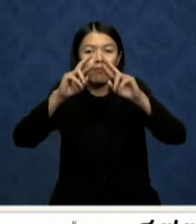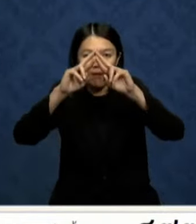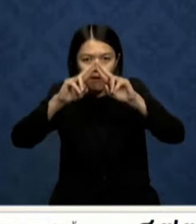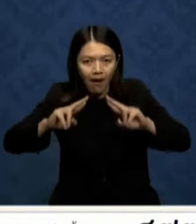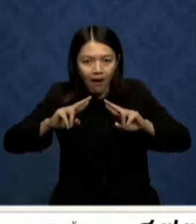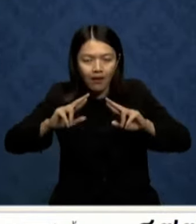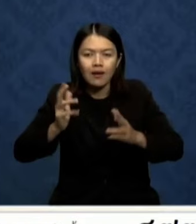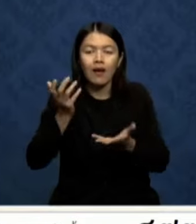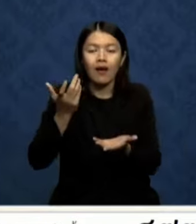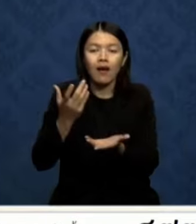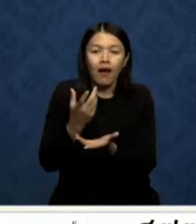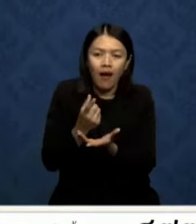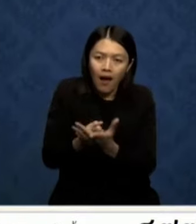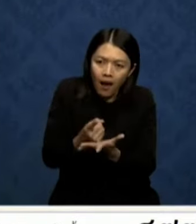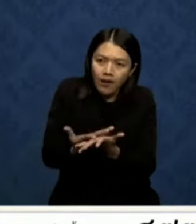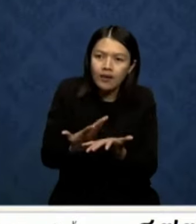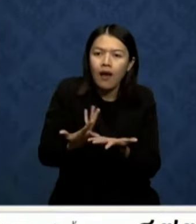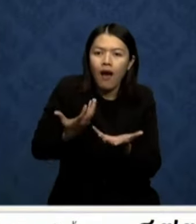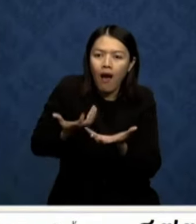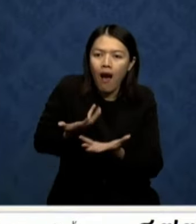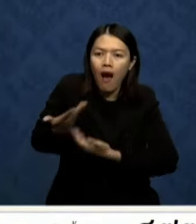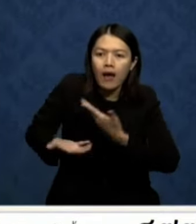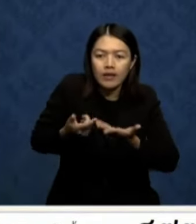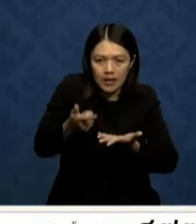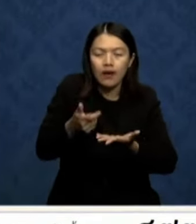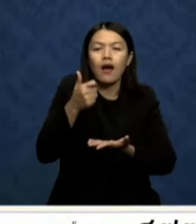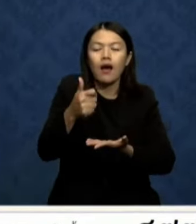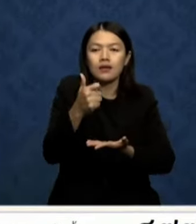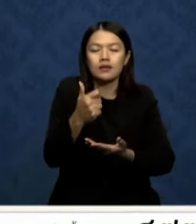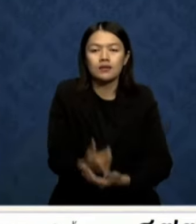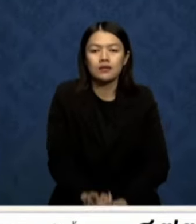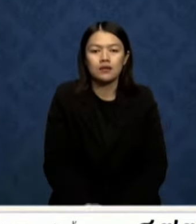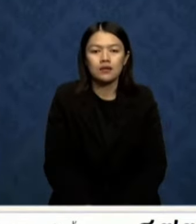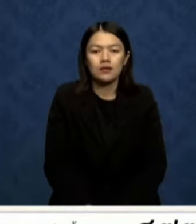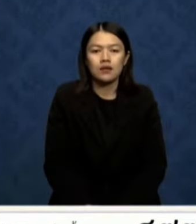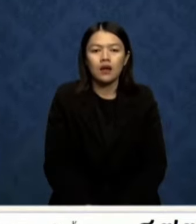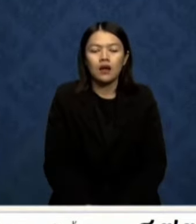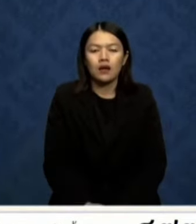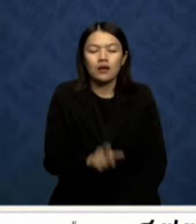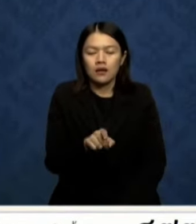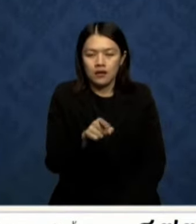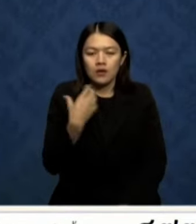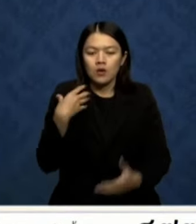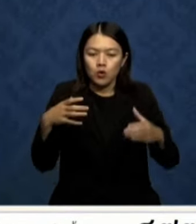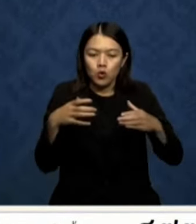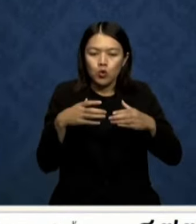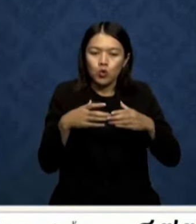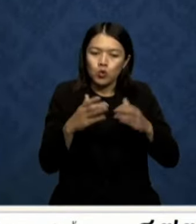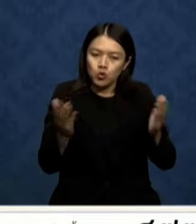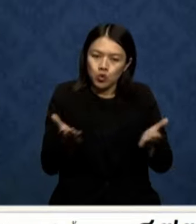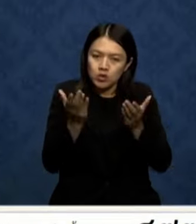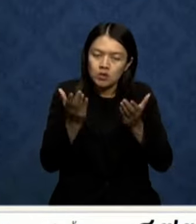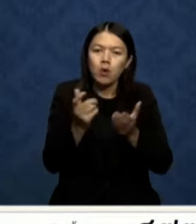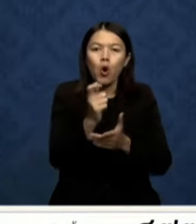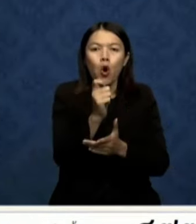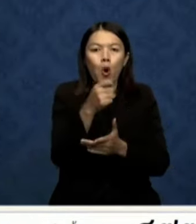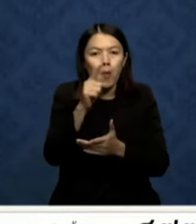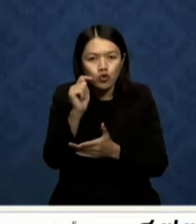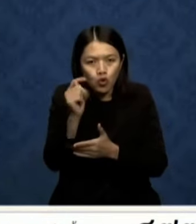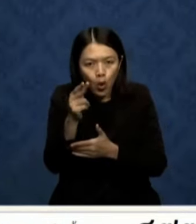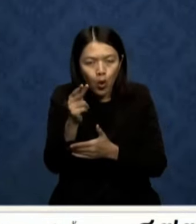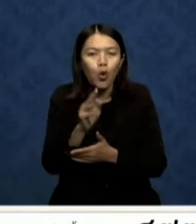าบเร่แผงลอยกลุ่มต่างๆเหล่านี้ไม่มีตกหล่นนะครับเราใช้กลไกที่มีอยู่ไม่ว่าจะเป็นกรมส่งเสริมการปกครองส่วนท้องถิ่นห